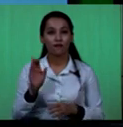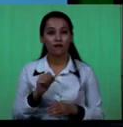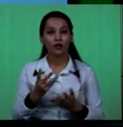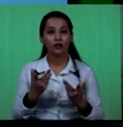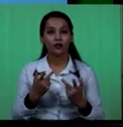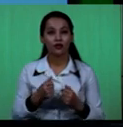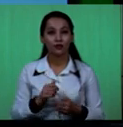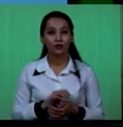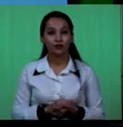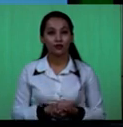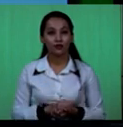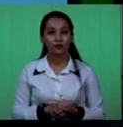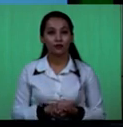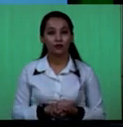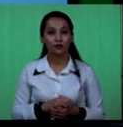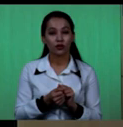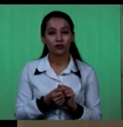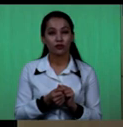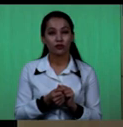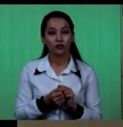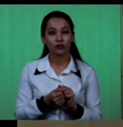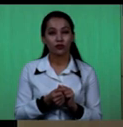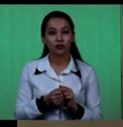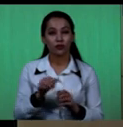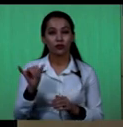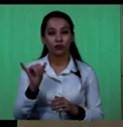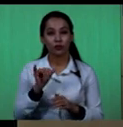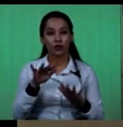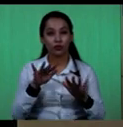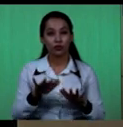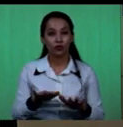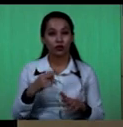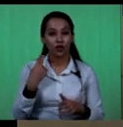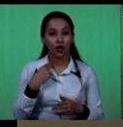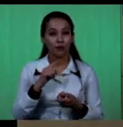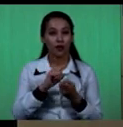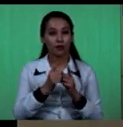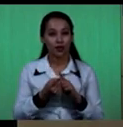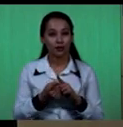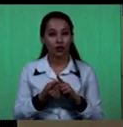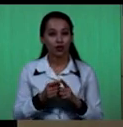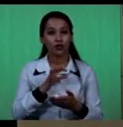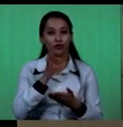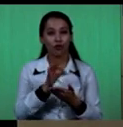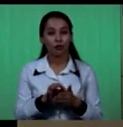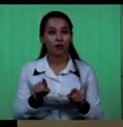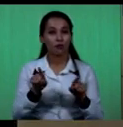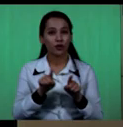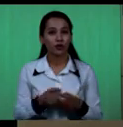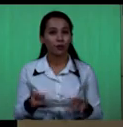yeching. E'tibor bering, ko'paytuvchilarning o'rni o'zgargani bilan ko'paytma